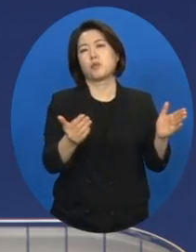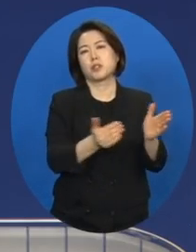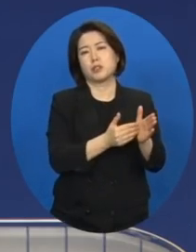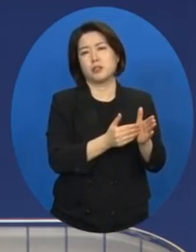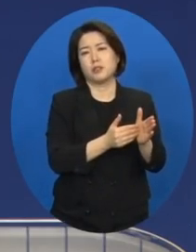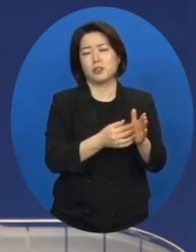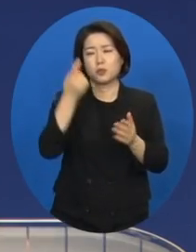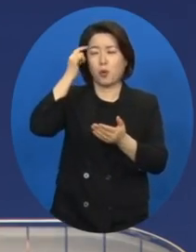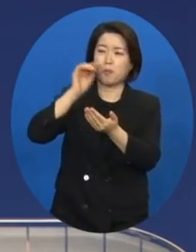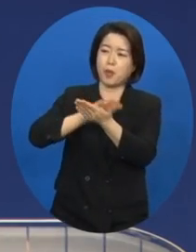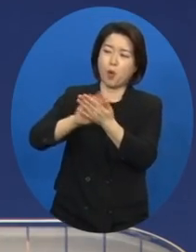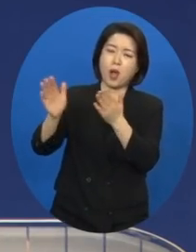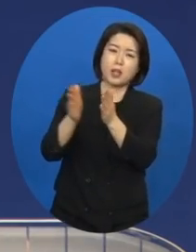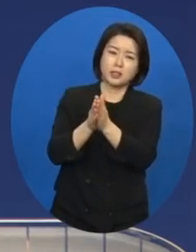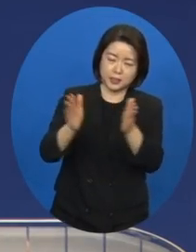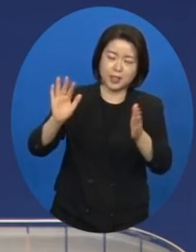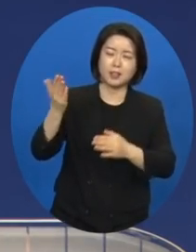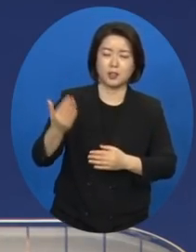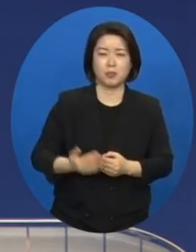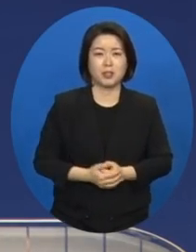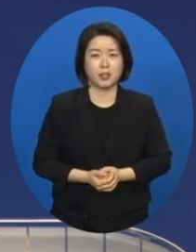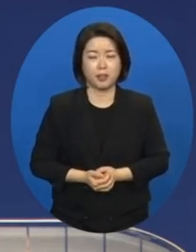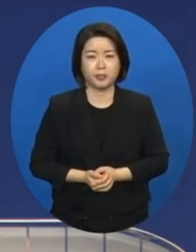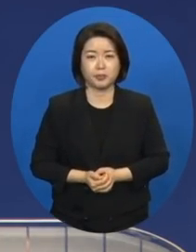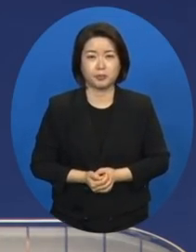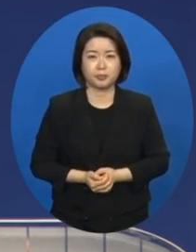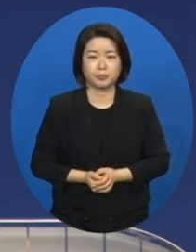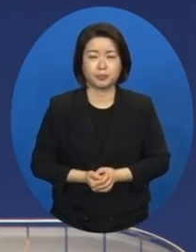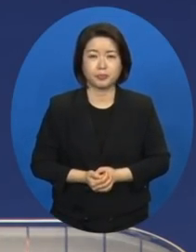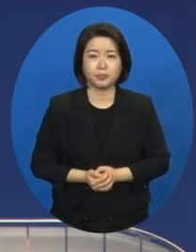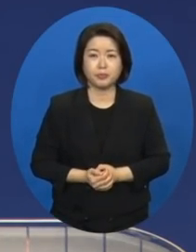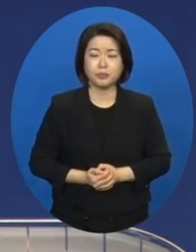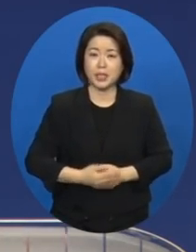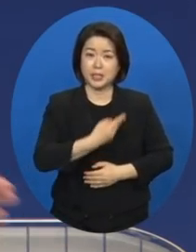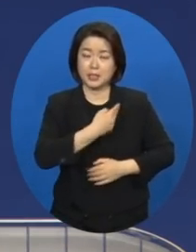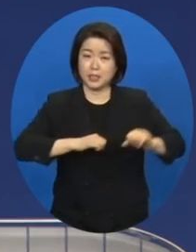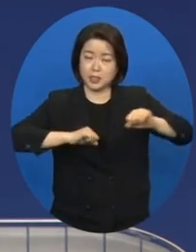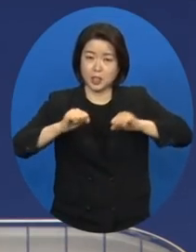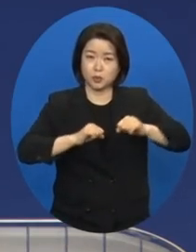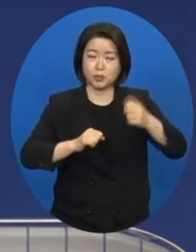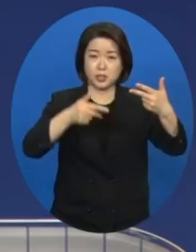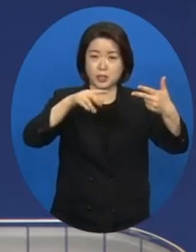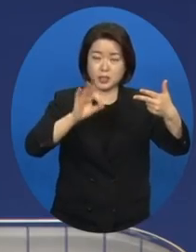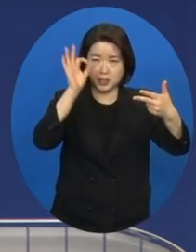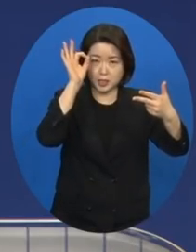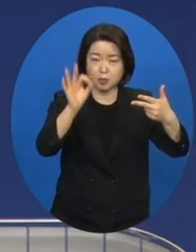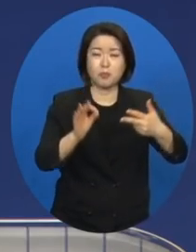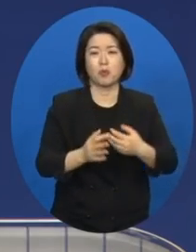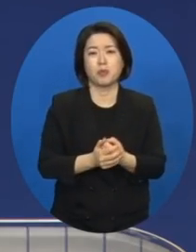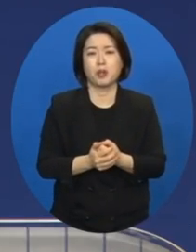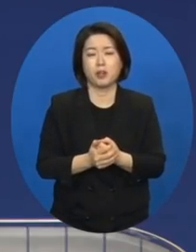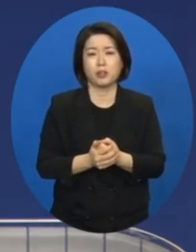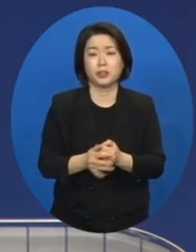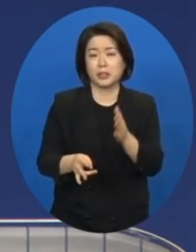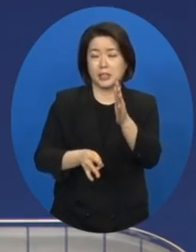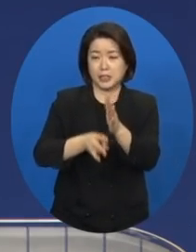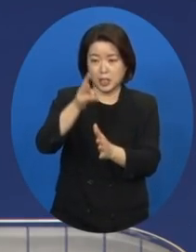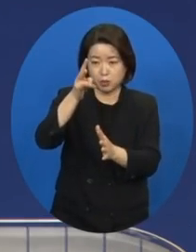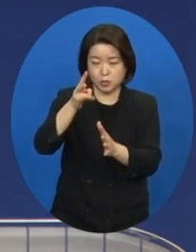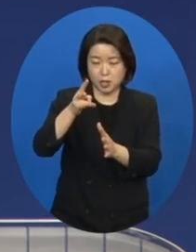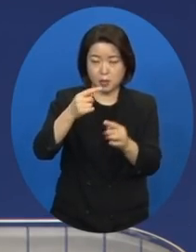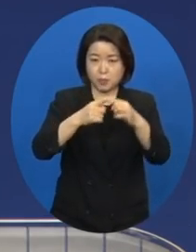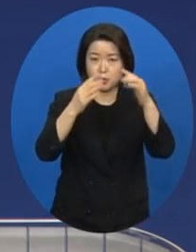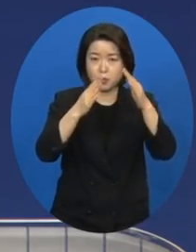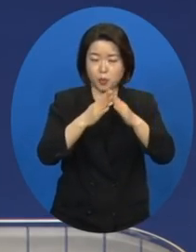평화의 시작이 된다라는 겁니다. 사도행전 7장에 보면 이제 그 예루살렘 교회에 박해가